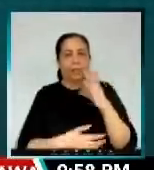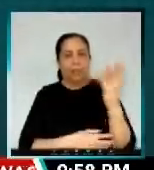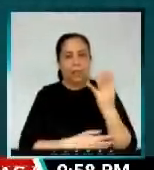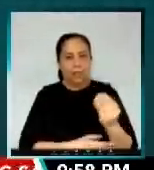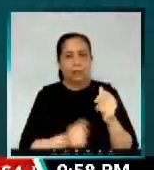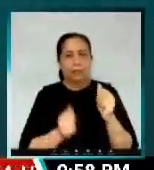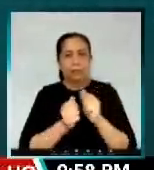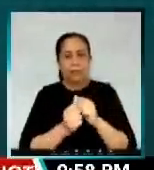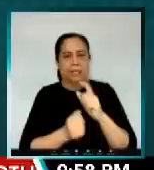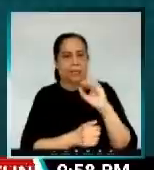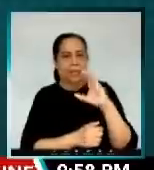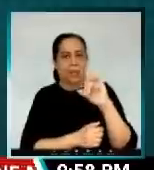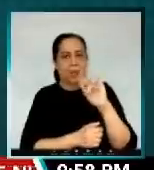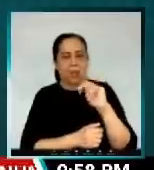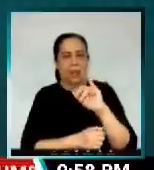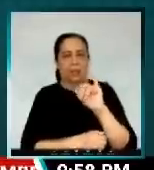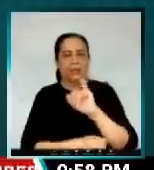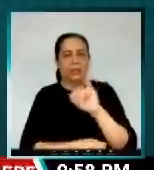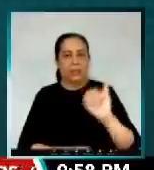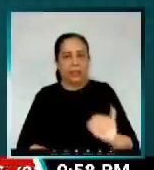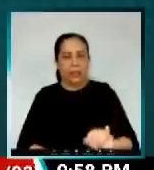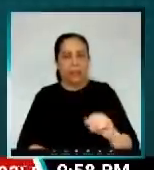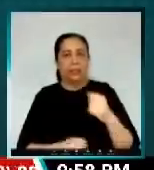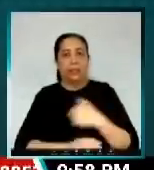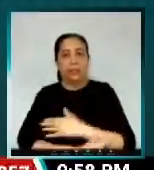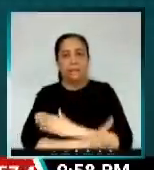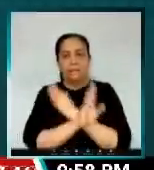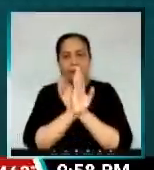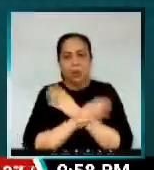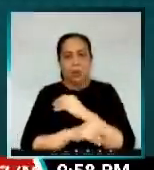City, Iligan City, Davao City at Lanao del